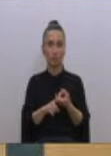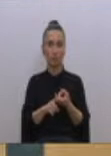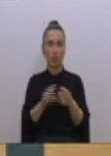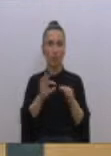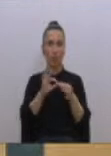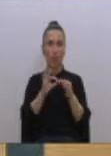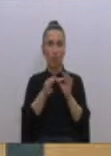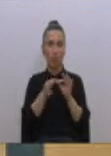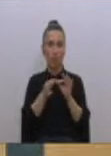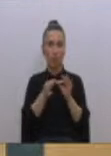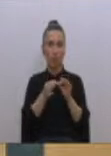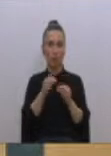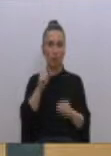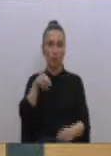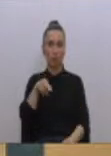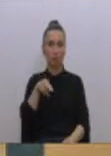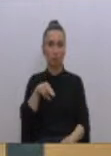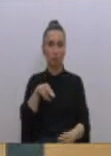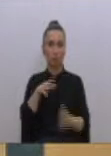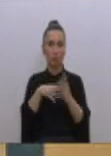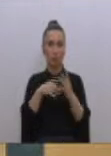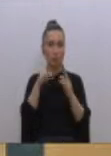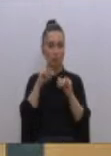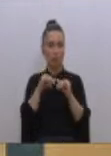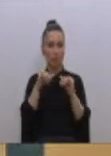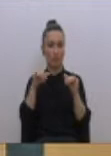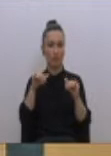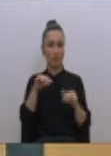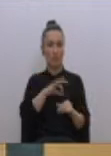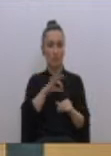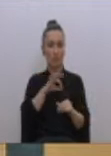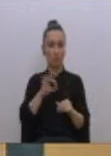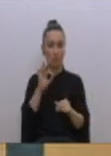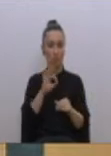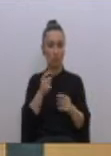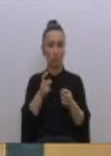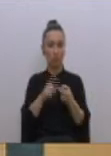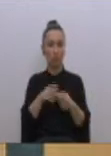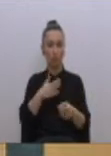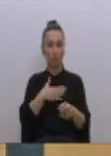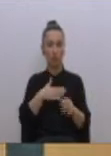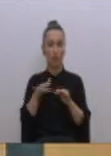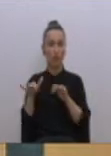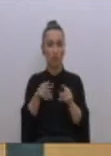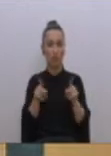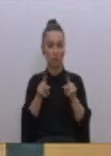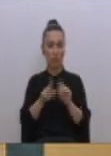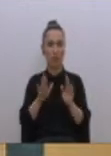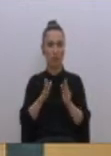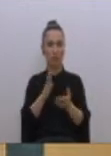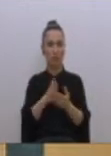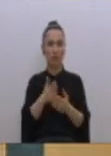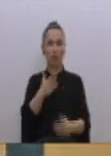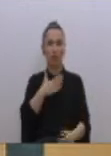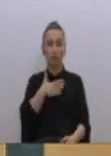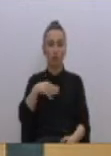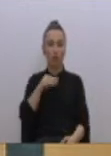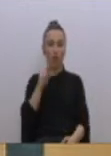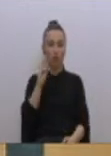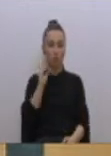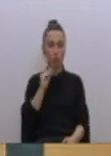კონკრეტულ აუდიტს სოფლის განვითარების აგენტოსთან დაკავშირებით, ჩვენი პროცედურა ესეთი აქვს. ჩვენ,